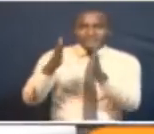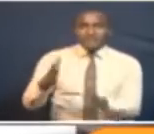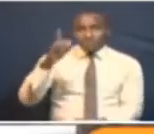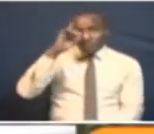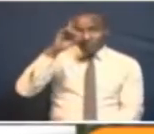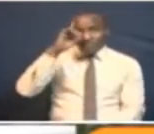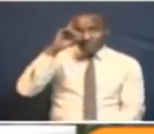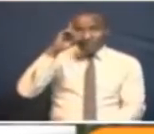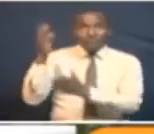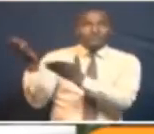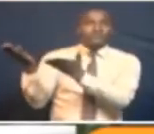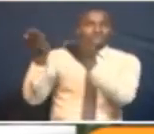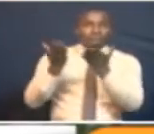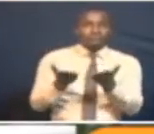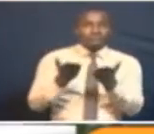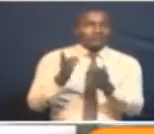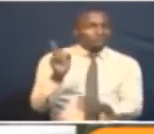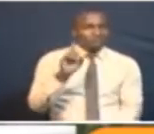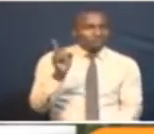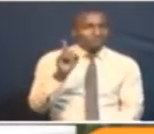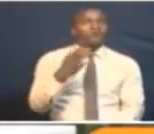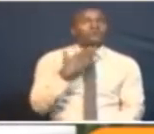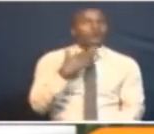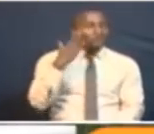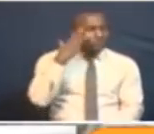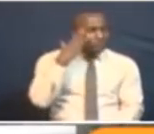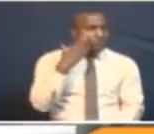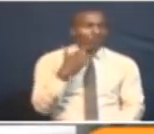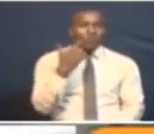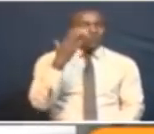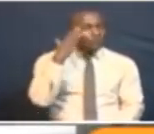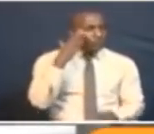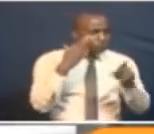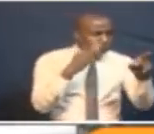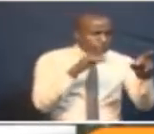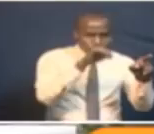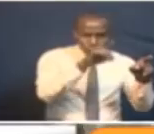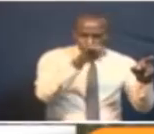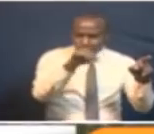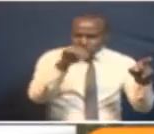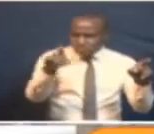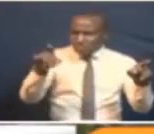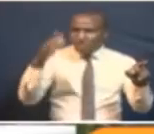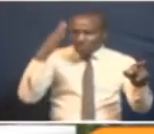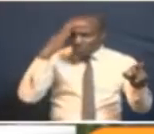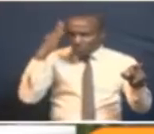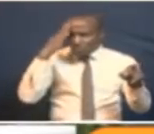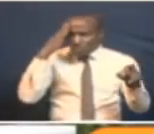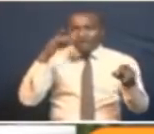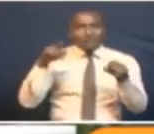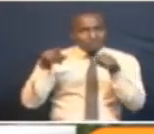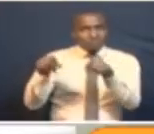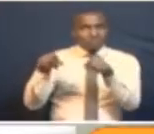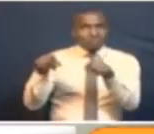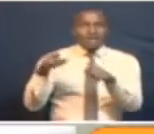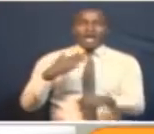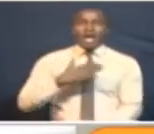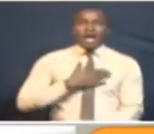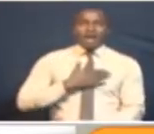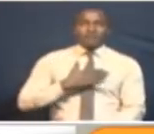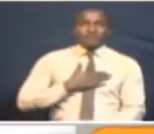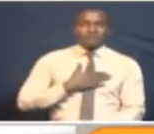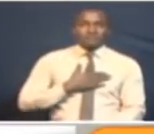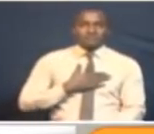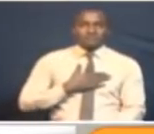tunataka mtu yule anayejua kona ya Kairole, kona ya Manyata, kona ya Kiriali, kona kila bahari, huyo ndiye mtu yetu. Mkutano